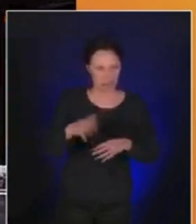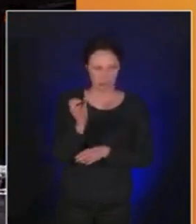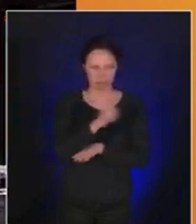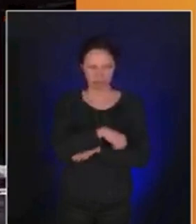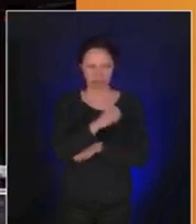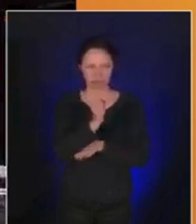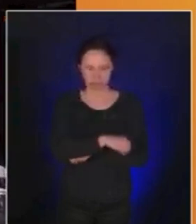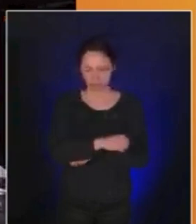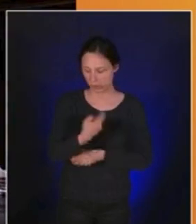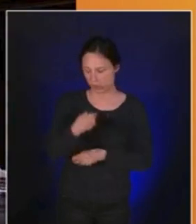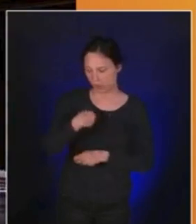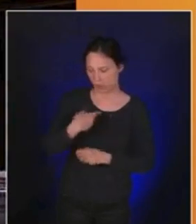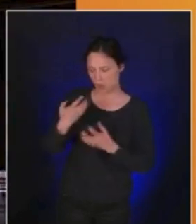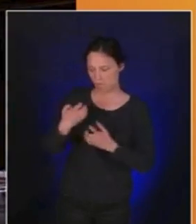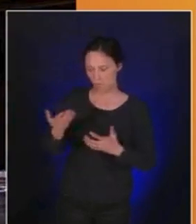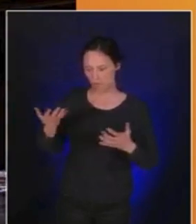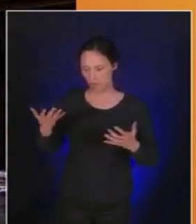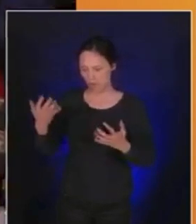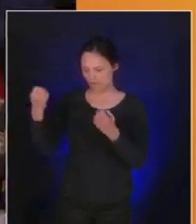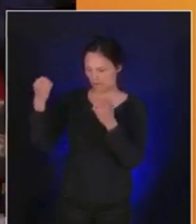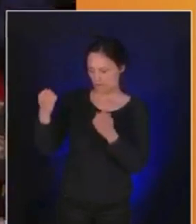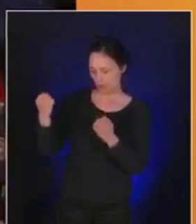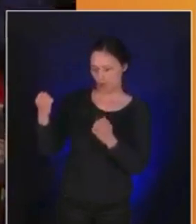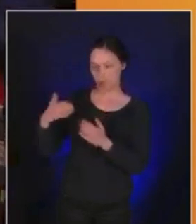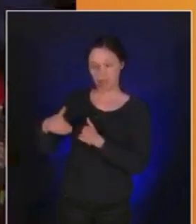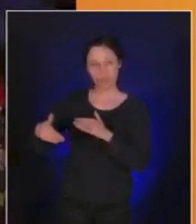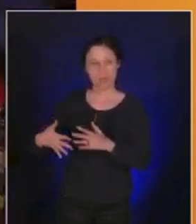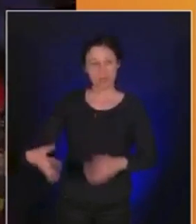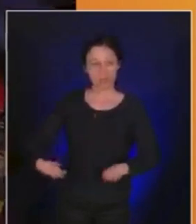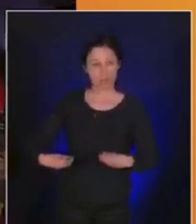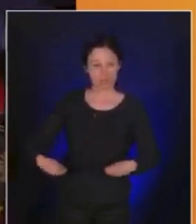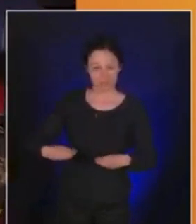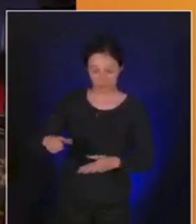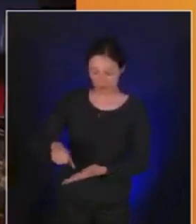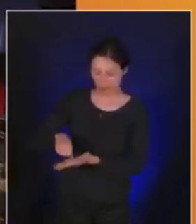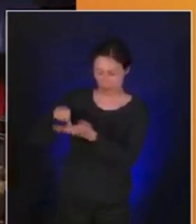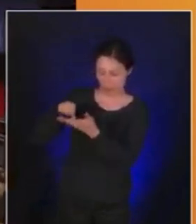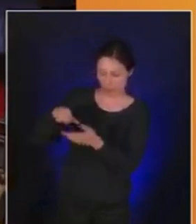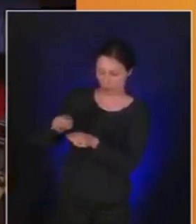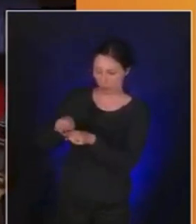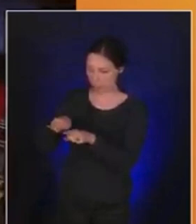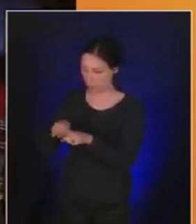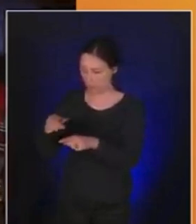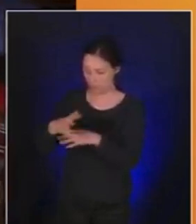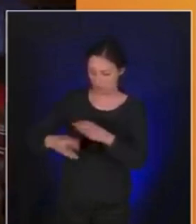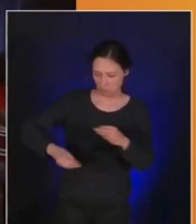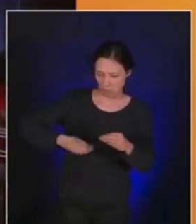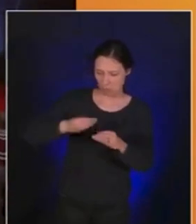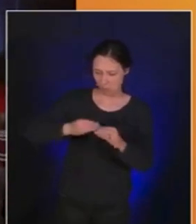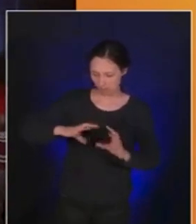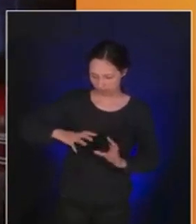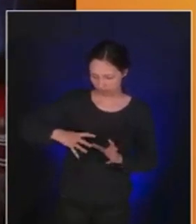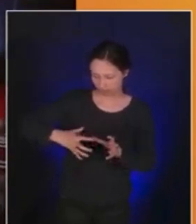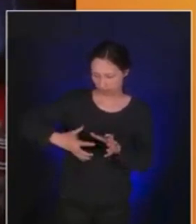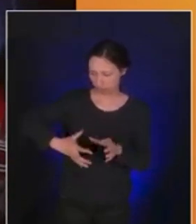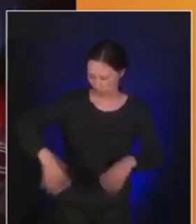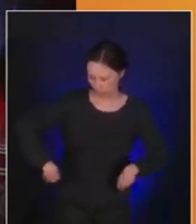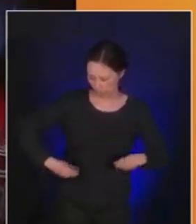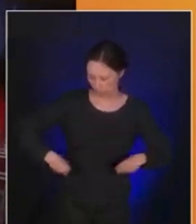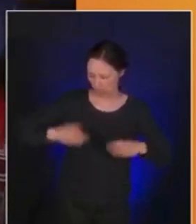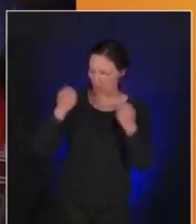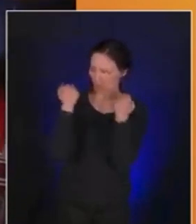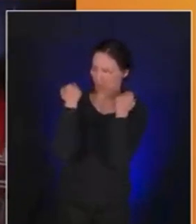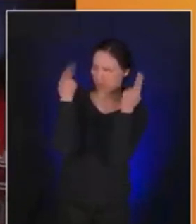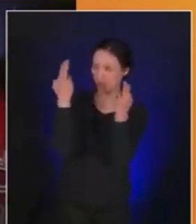force de la classe ouvrière en Iran et le soutien de mouvements ouvriers dans le monde, comme le vôtre,